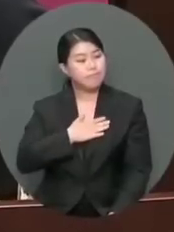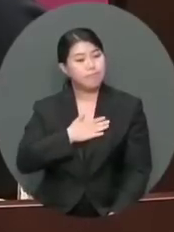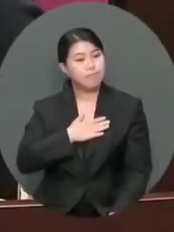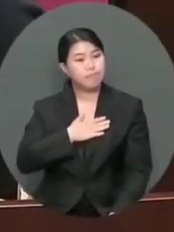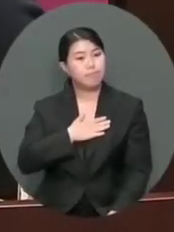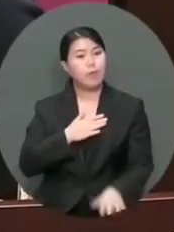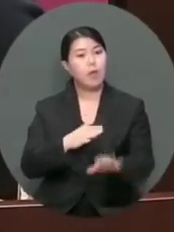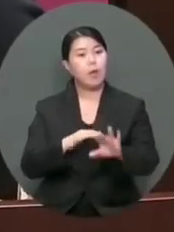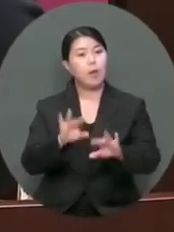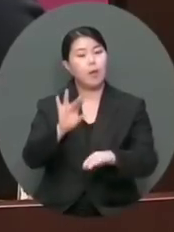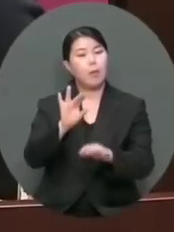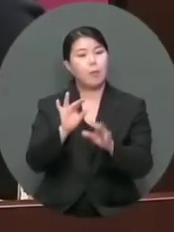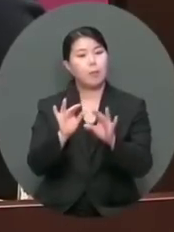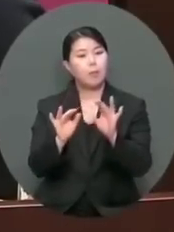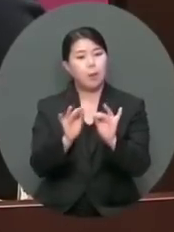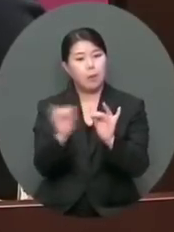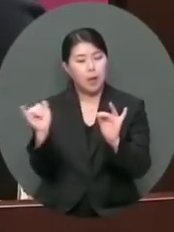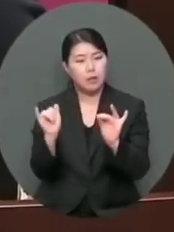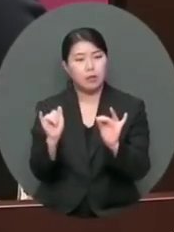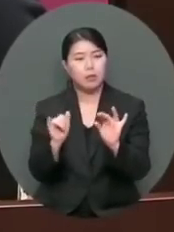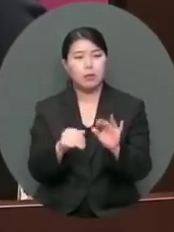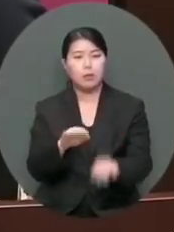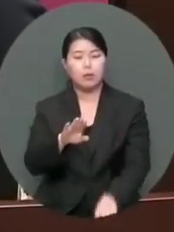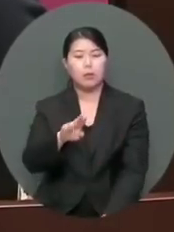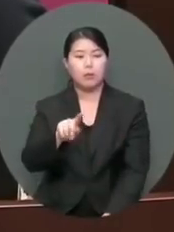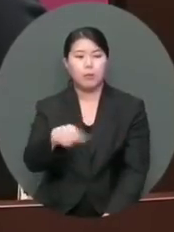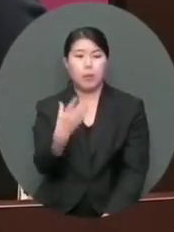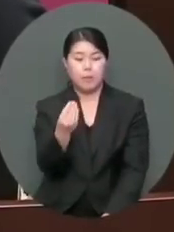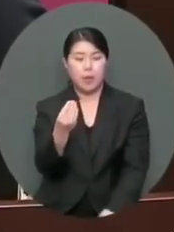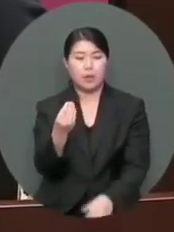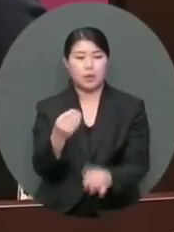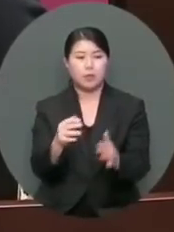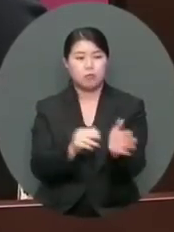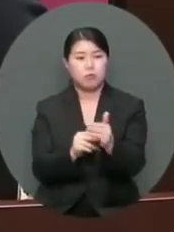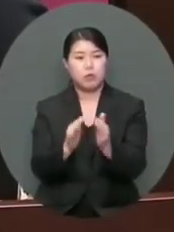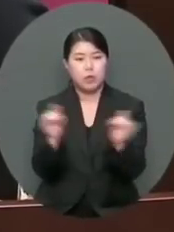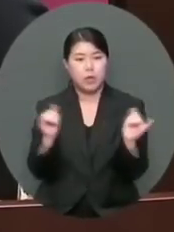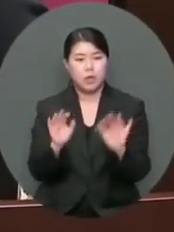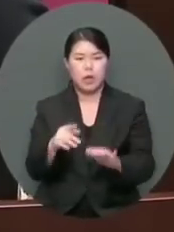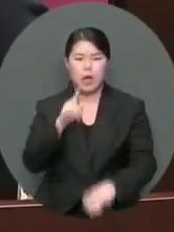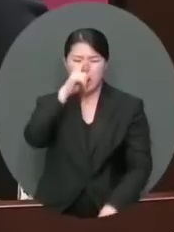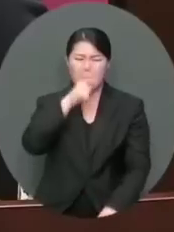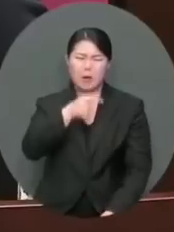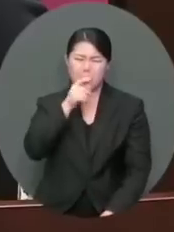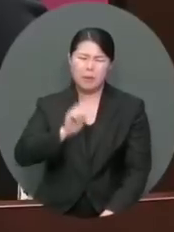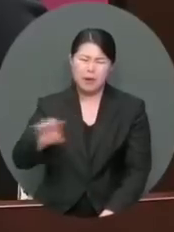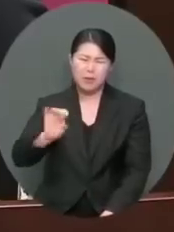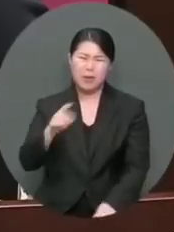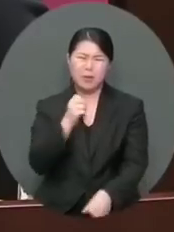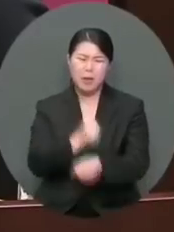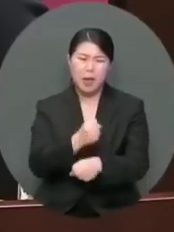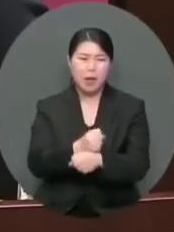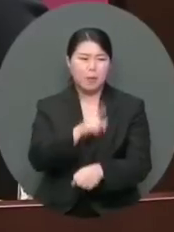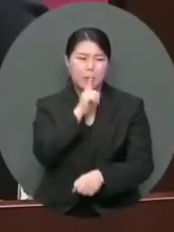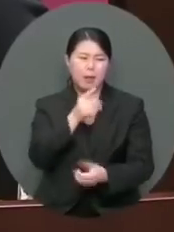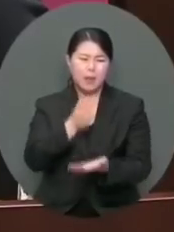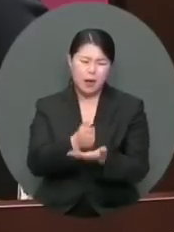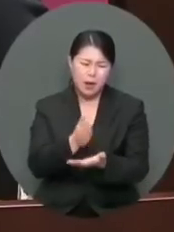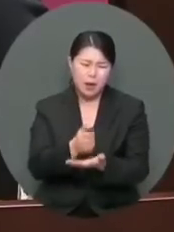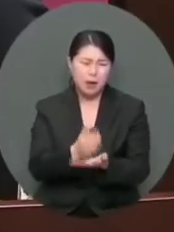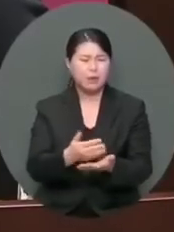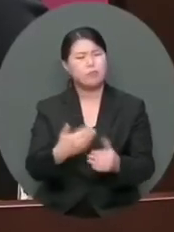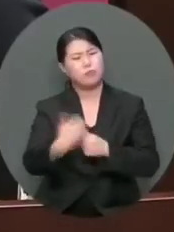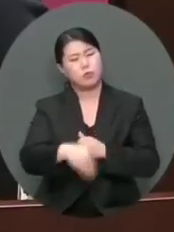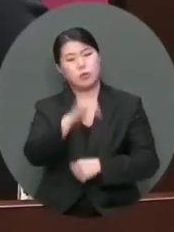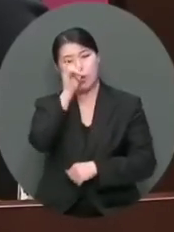100만 명의 수산인들이 제발 정치권이 오염수 방류다 이런 얘기 좀 하지 말아달라고 하고 있습니다. 왜냐하면